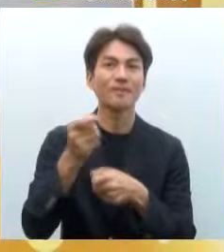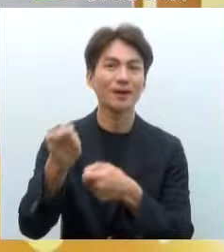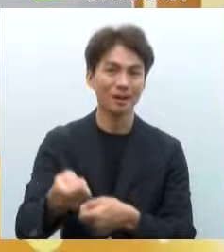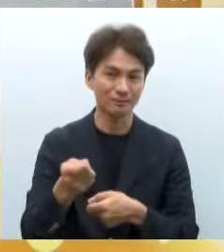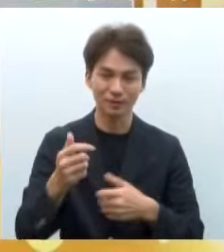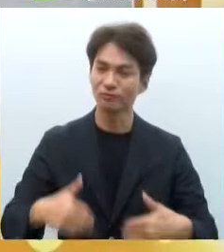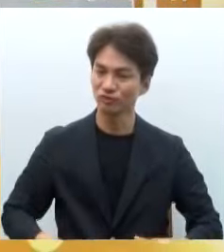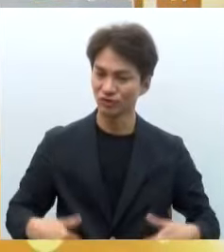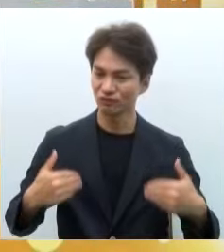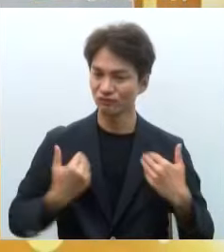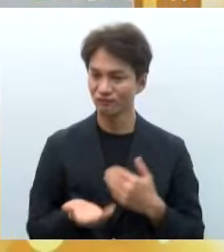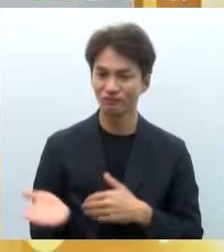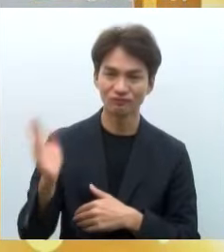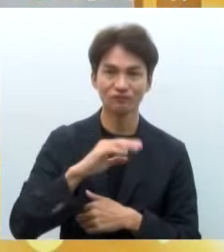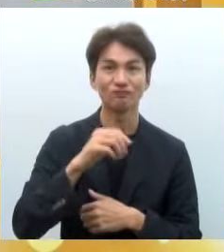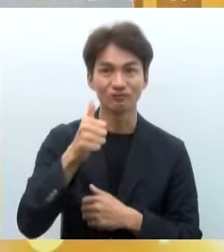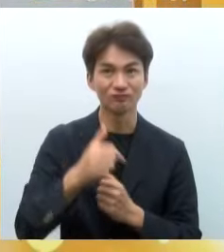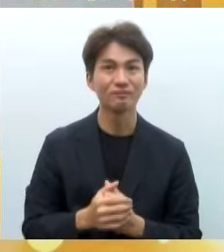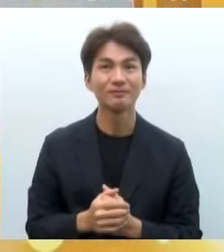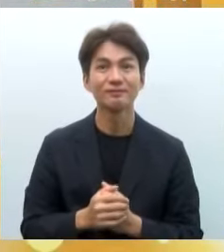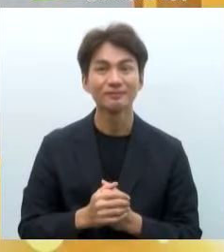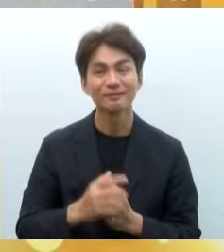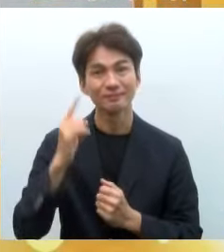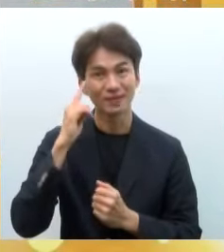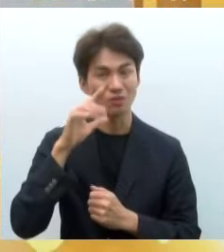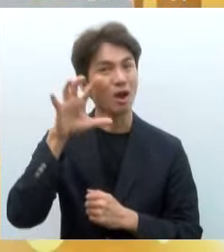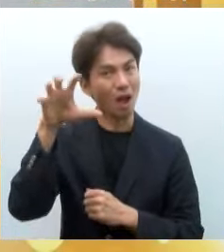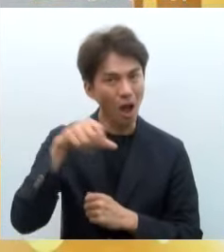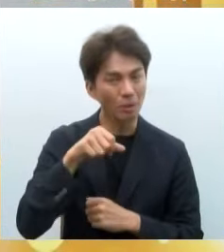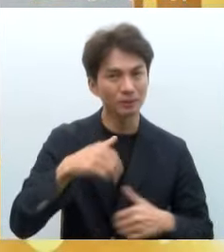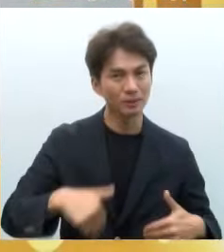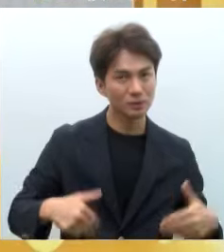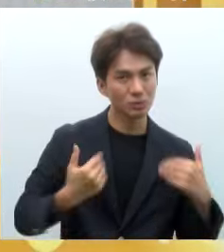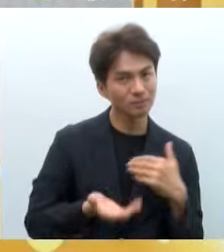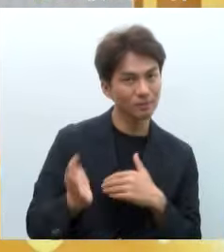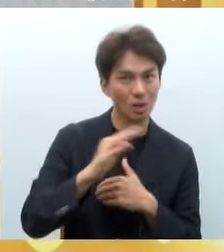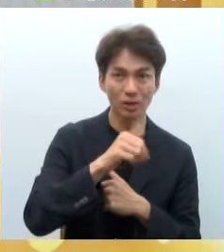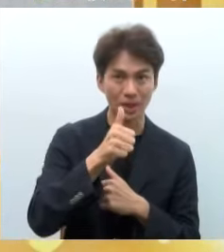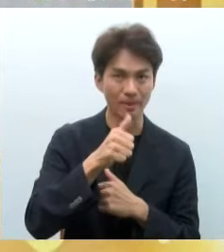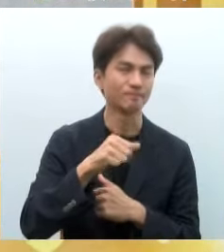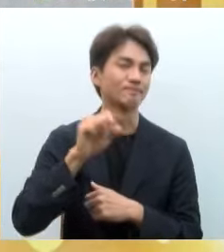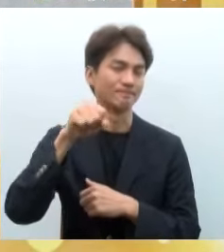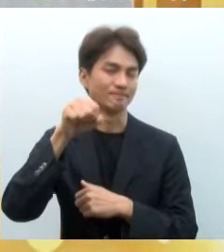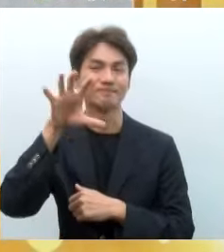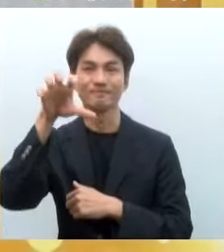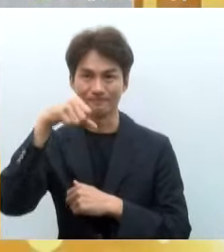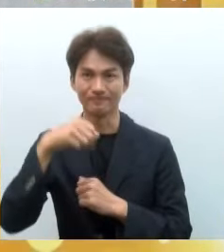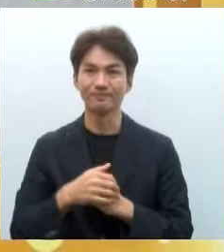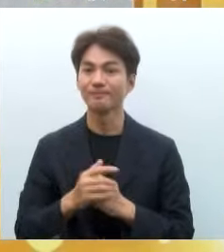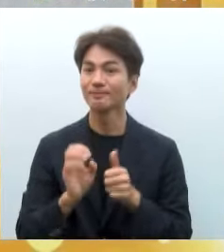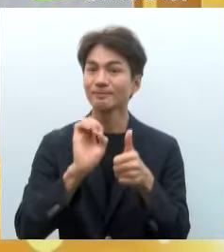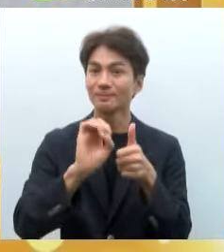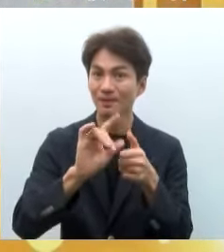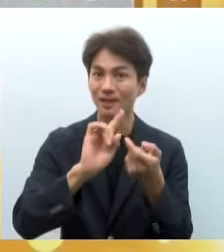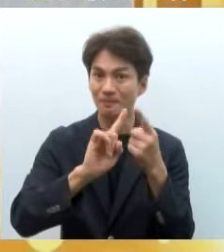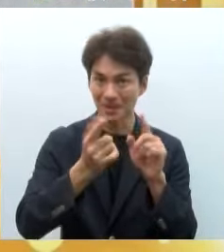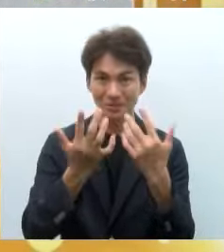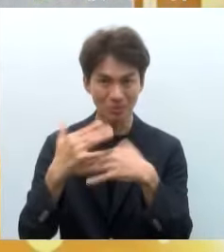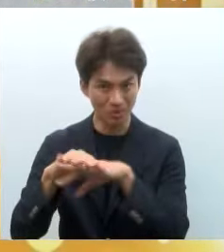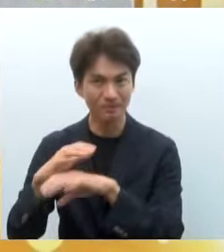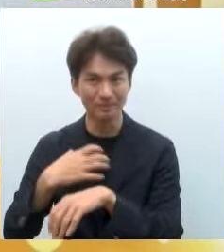คิดว่าหนูจะเอากลับไปใช้ในชีวิตประจำวันได้ไหม เอาไปใช้ครับ แล้วถ้าหนูกลับไปบ้านเนี่ยหนูจะแนะนำให้เพื่อนๆมาร่วมกิจกรรมแบบ